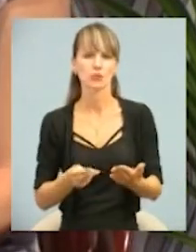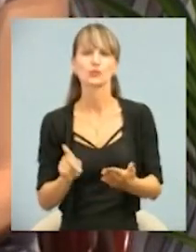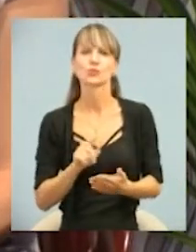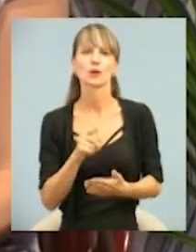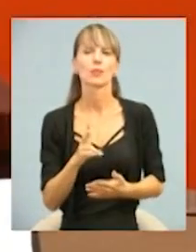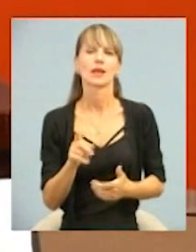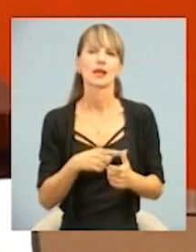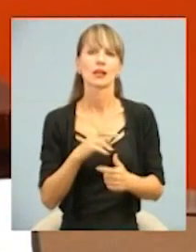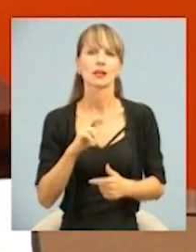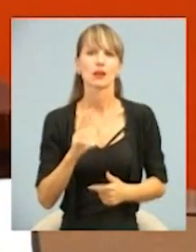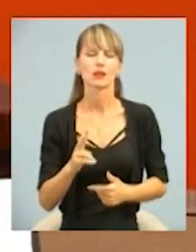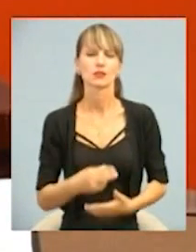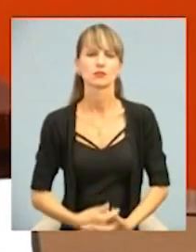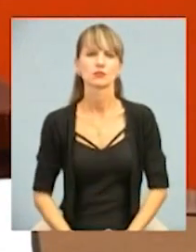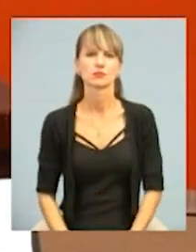щось там чи як?